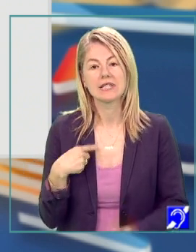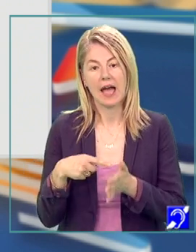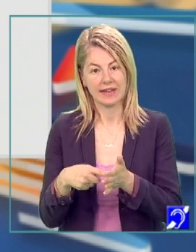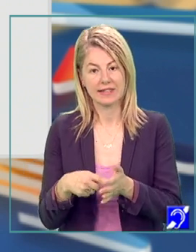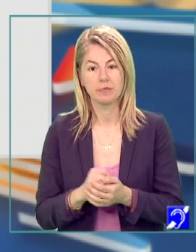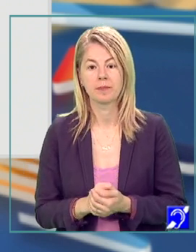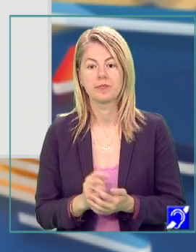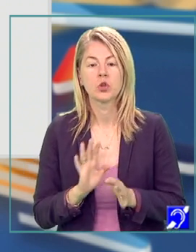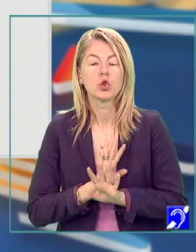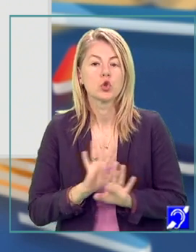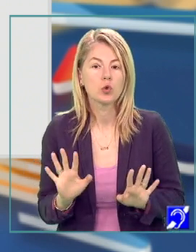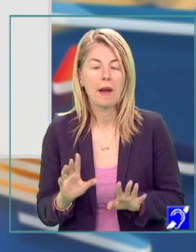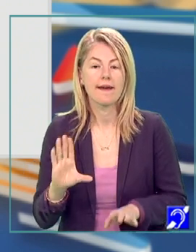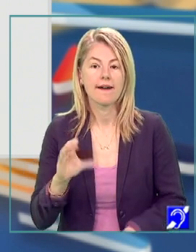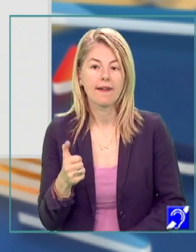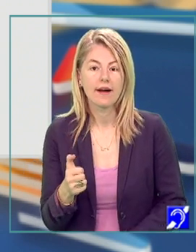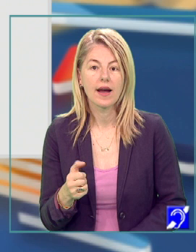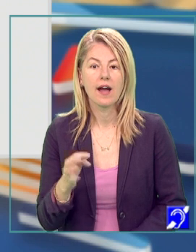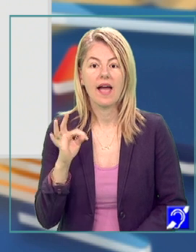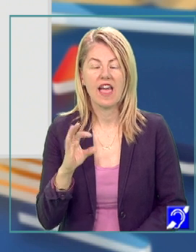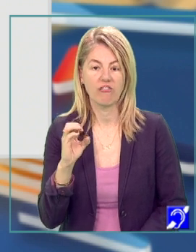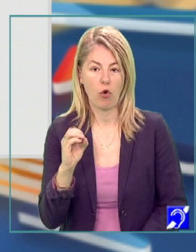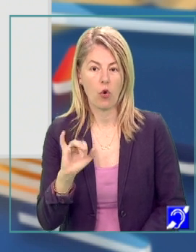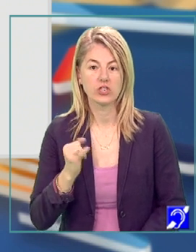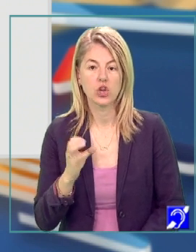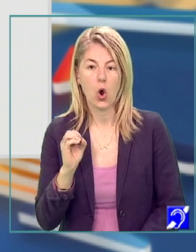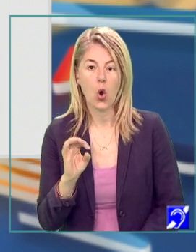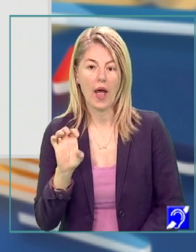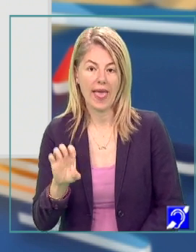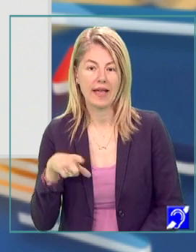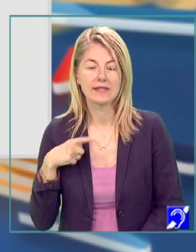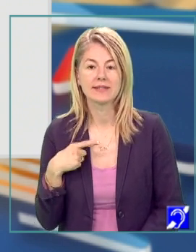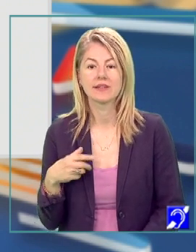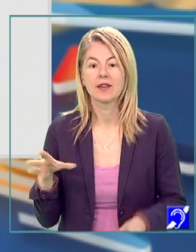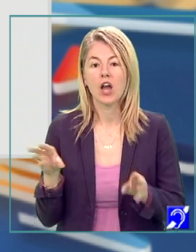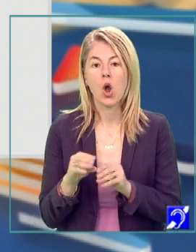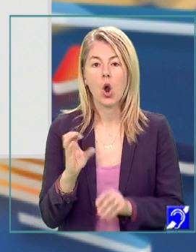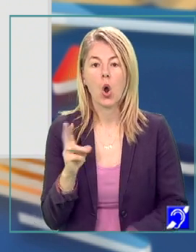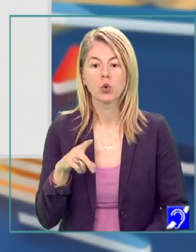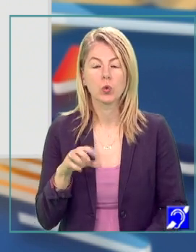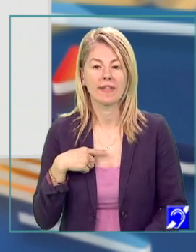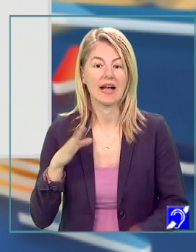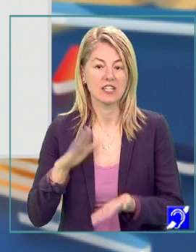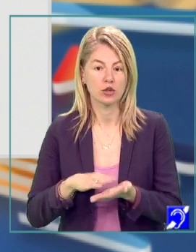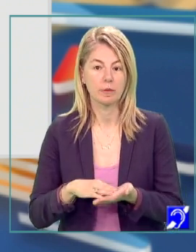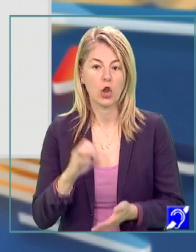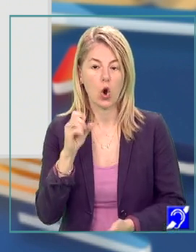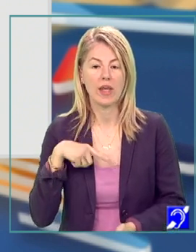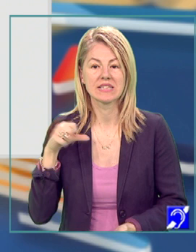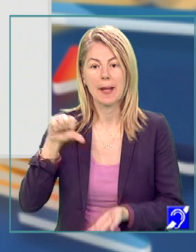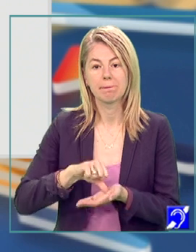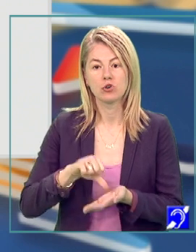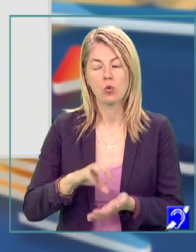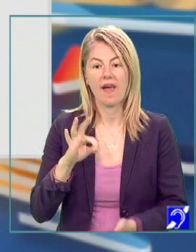arătăm numai că FO și OE sunt congruente, ca să dovedim că O este mijlocul